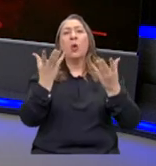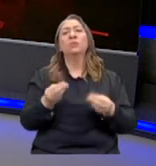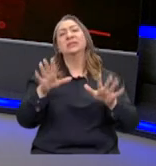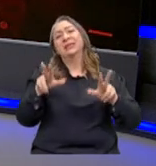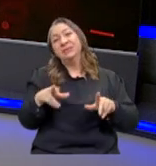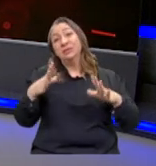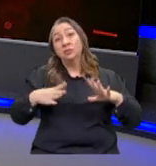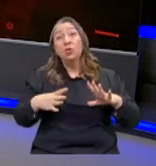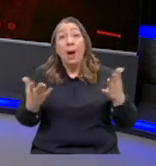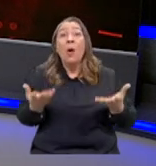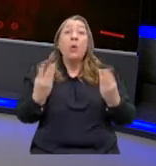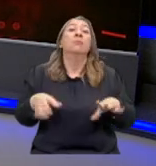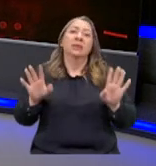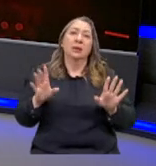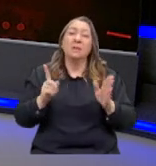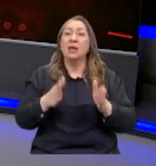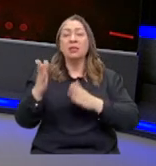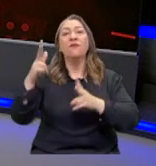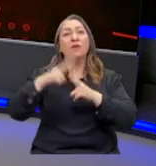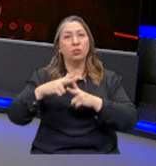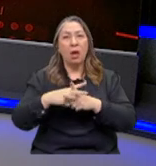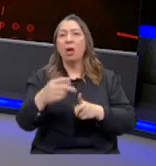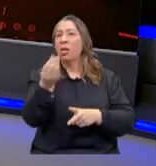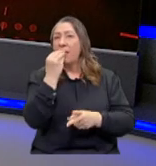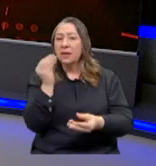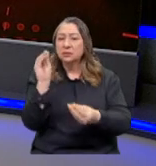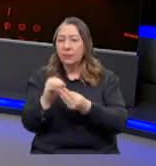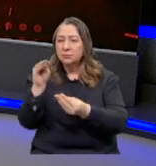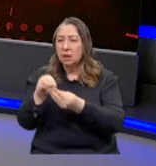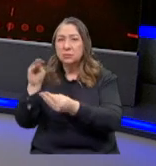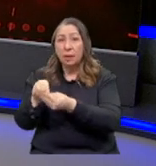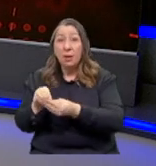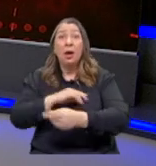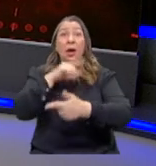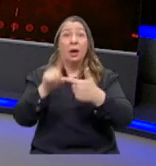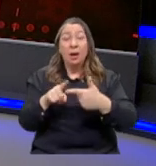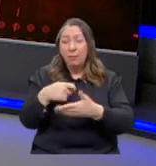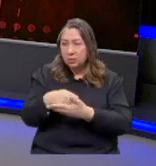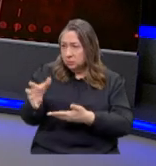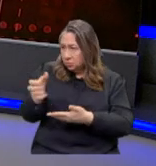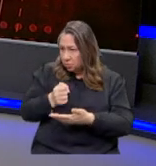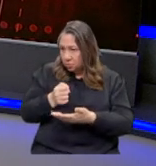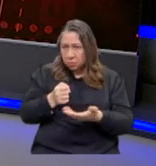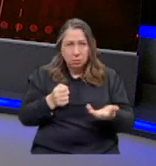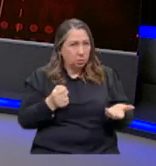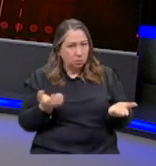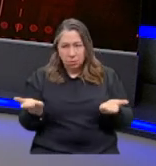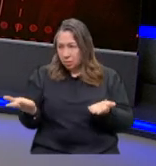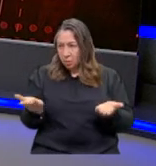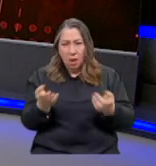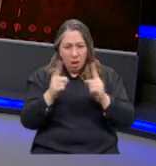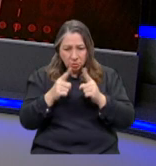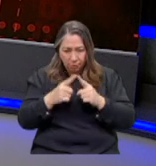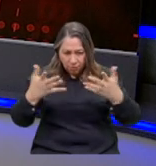olmasını istiyordu ama olmadı. Bir yanda faturalara, gıdaya gelen zamlar, diğer yanda aldıkları maaş zammı. Hesap